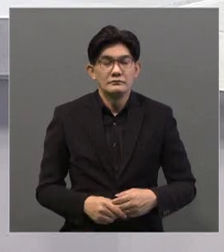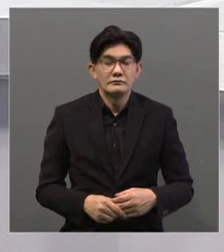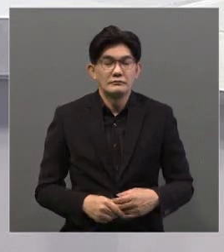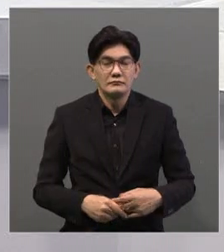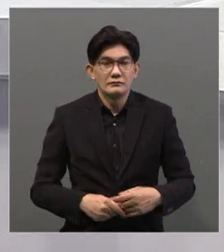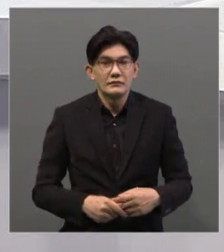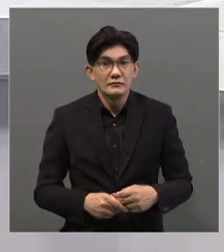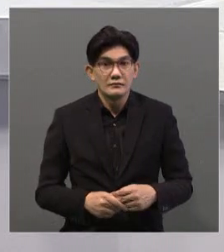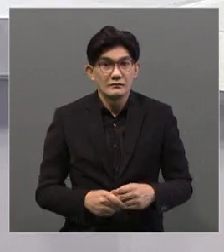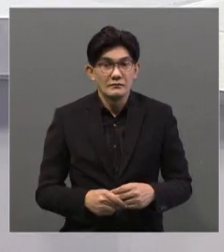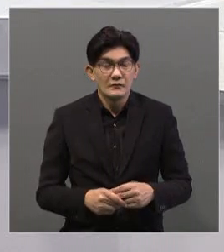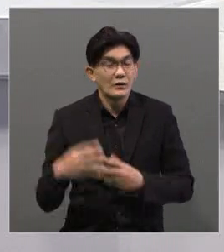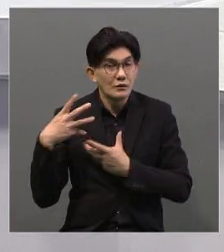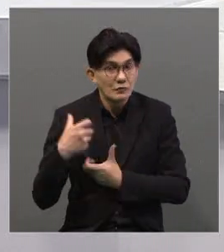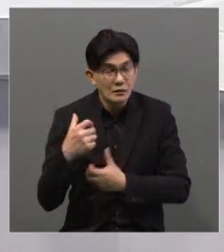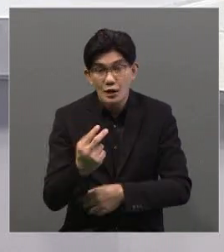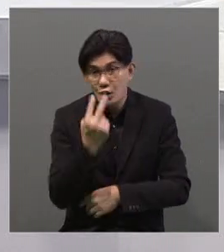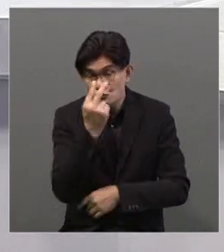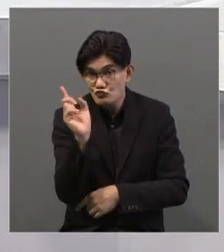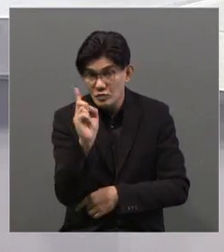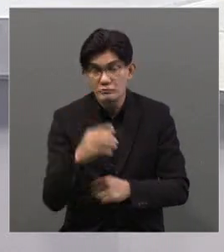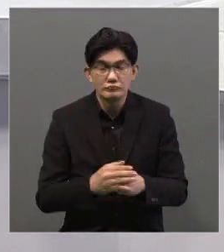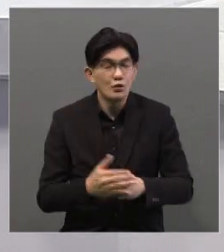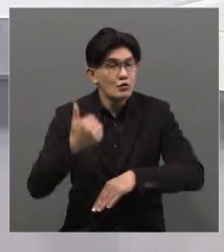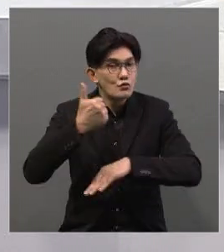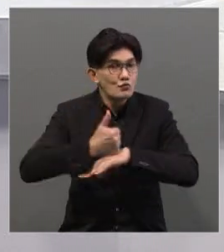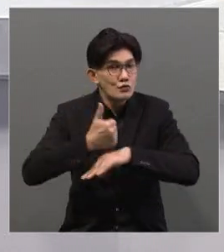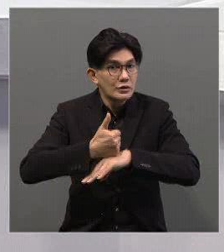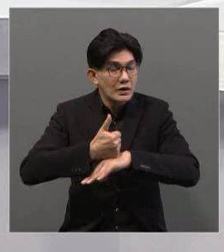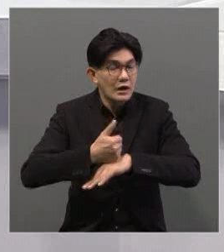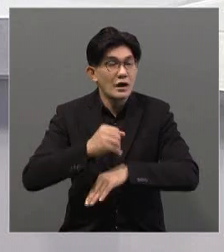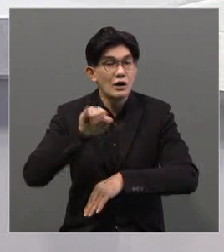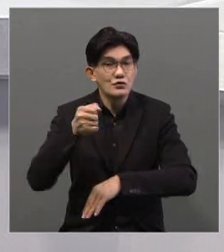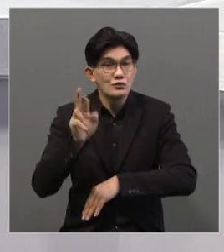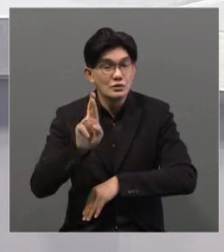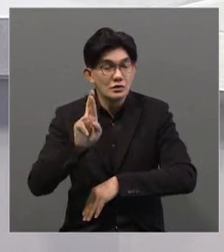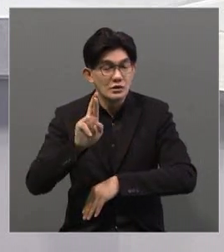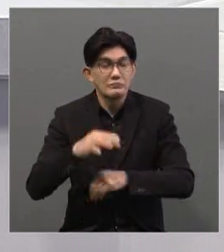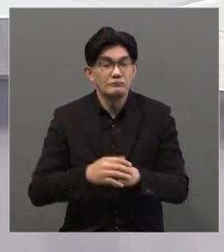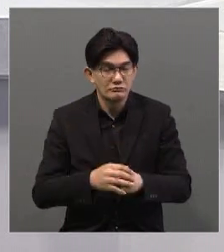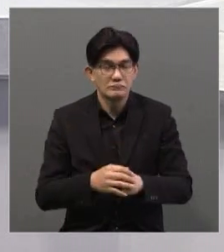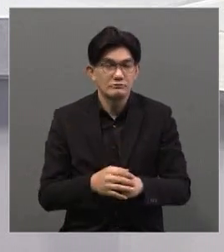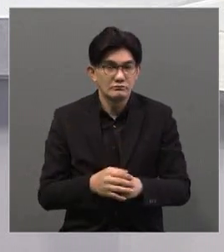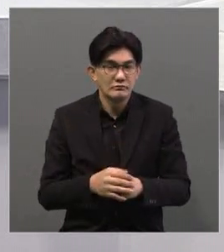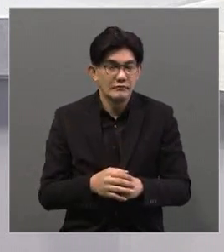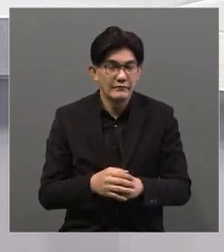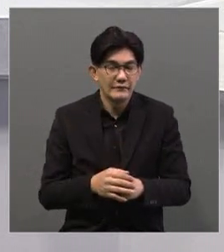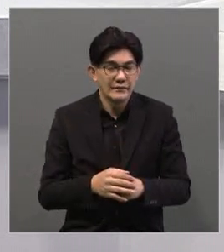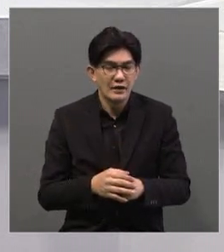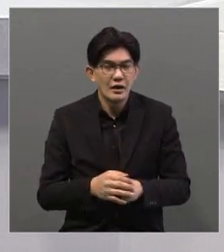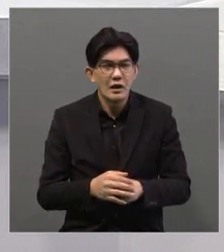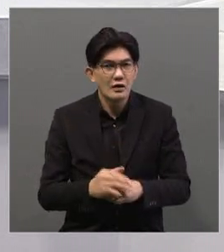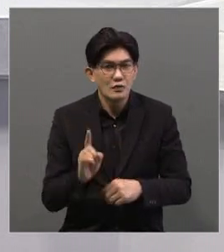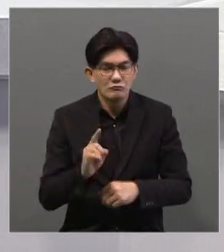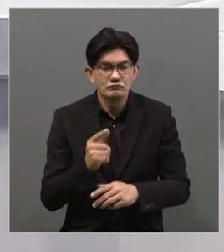พาไปดูท่าทีของพรรคประชาธิปัตย์กันบ้างนะซึ่งคุณจุรินทร์ลักษณวิศิษฐ์ตอนนี้ไปเป็นรักษาการหัวหน้าพรรคประชาธิปัตย์นะก็ปฏิเ